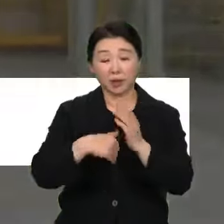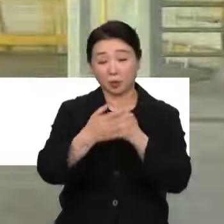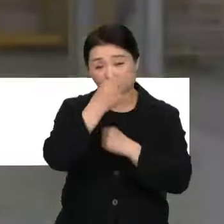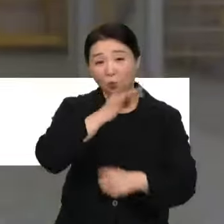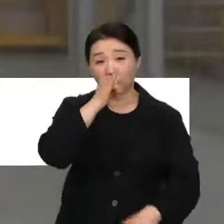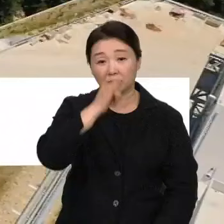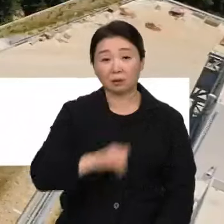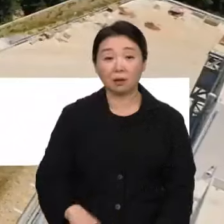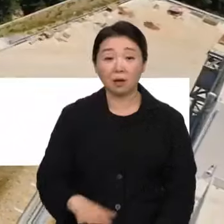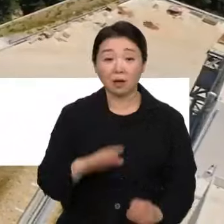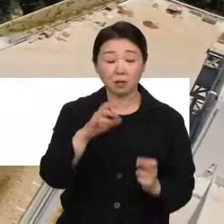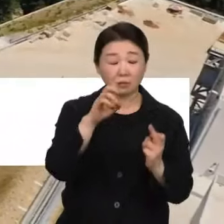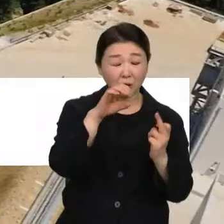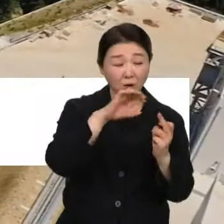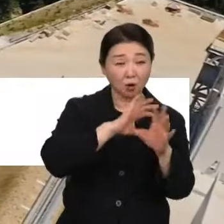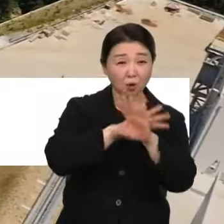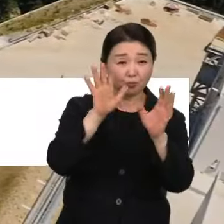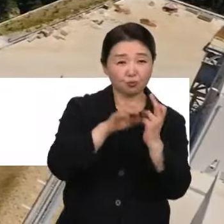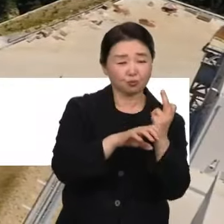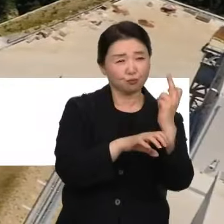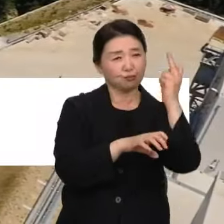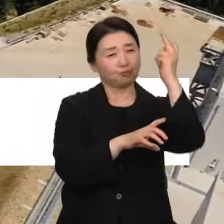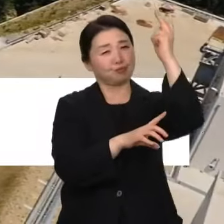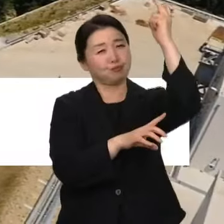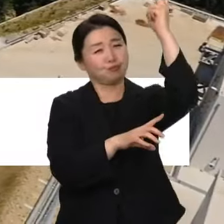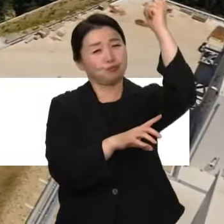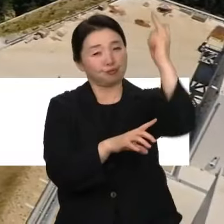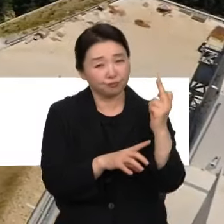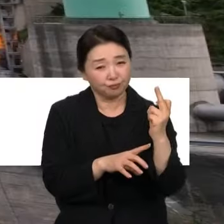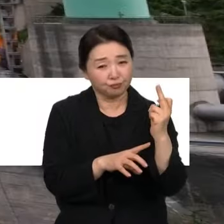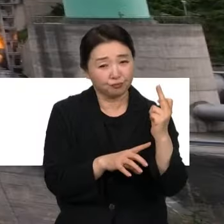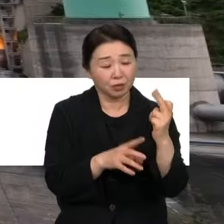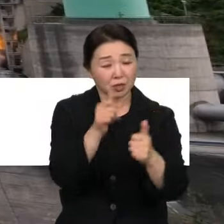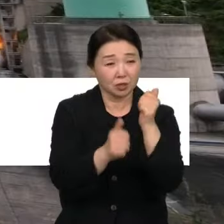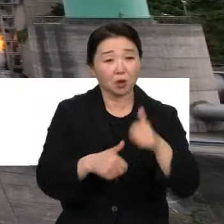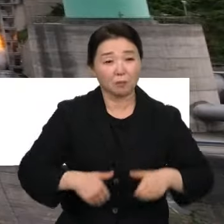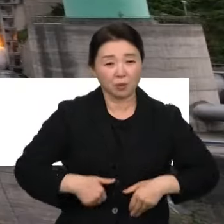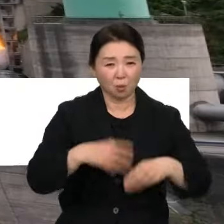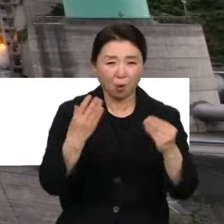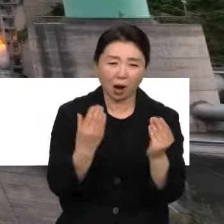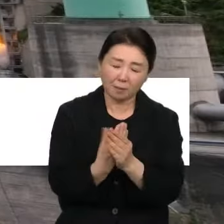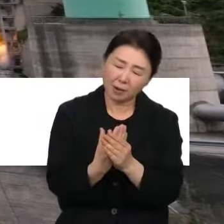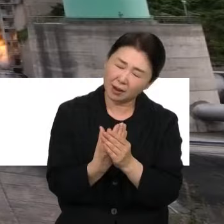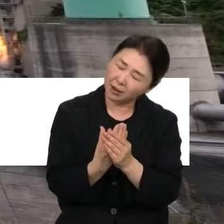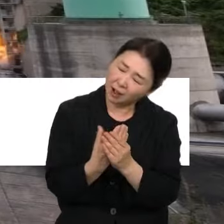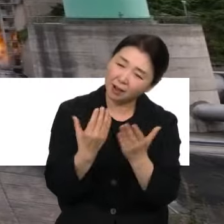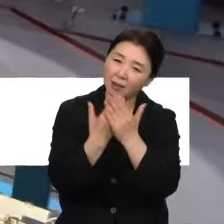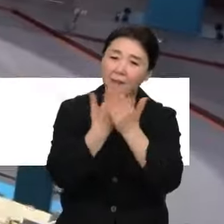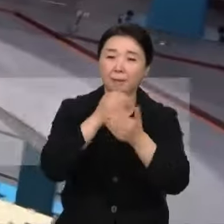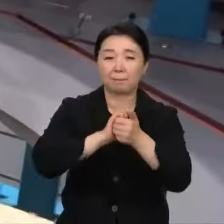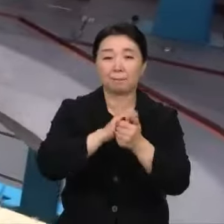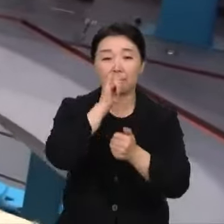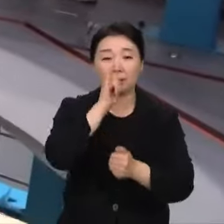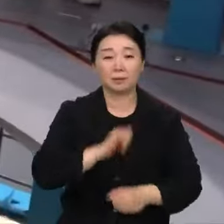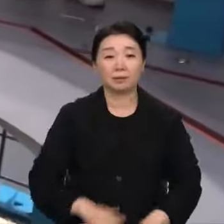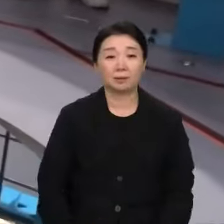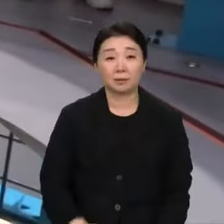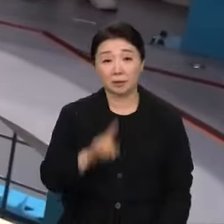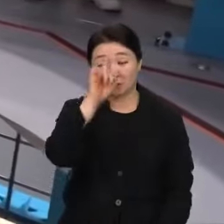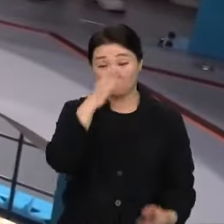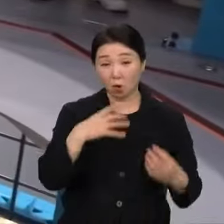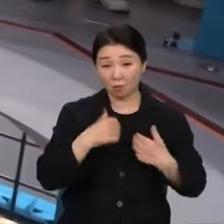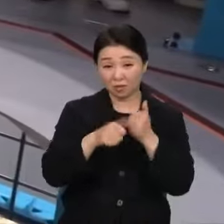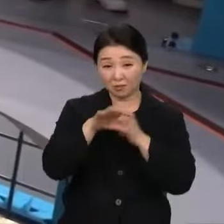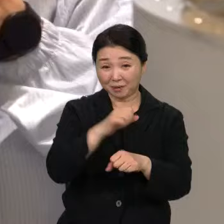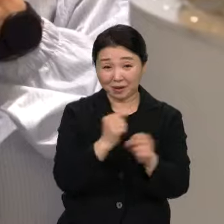하지만 우주로 올라갔다가 내려오는 시험까지 해야 되기 때문에 완벽하게 개발하는 것은 사실 제한적이긴 합니다. 정부는